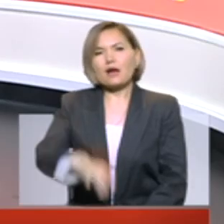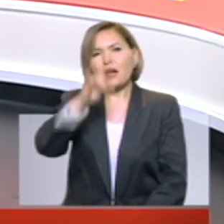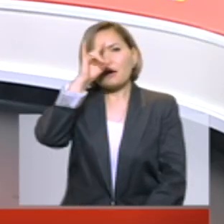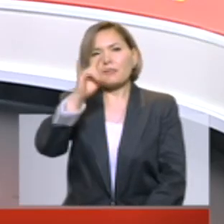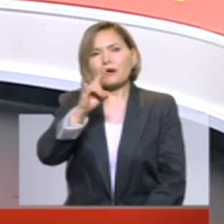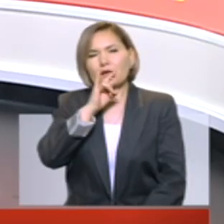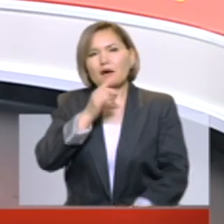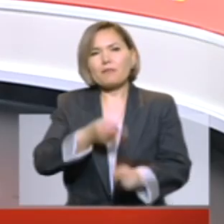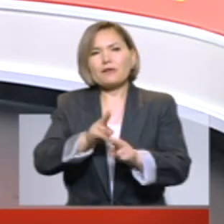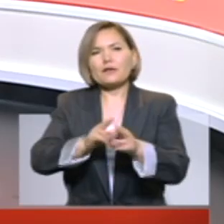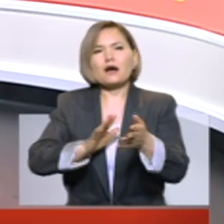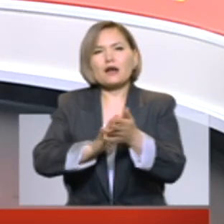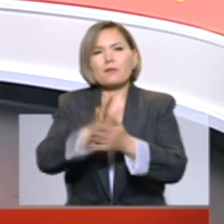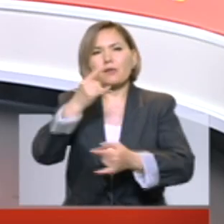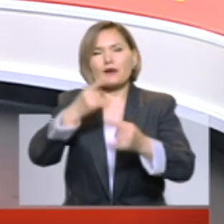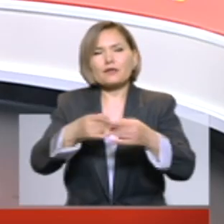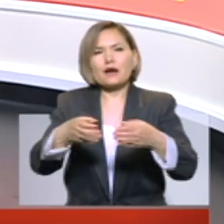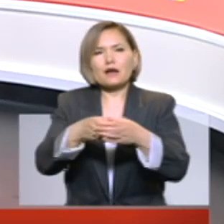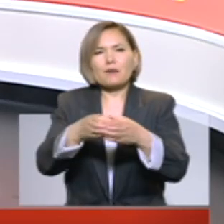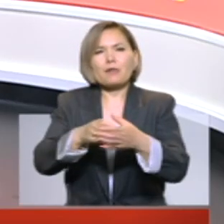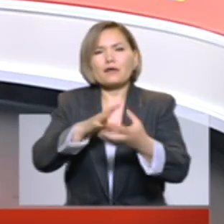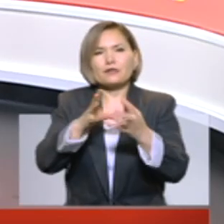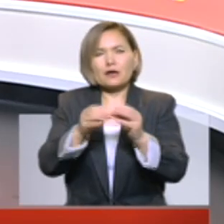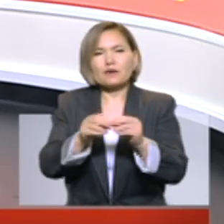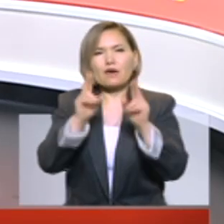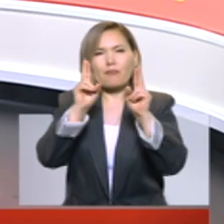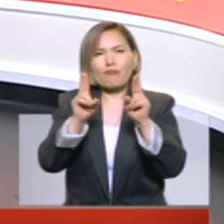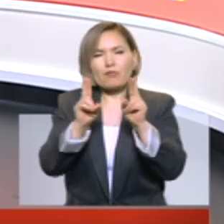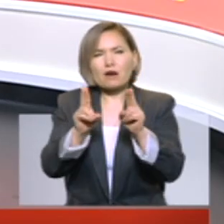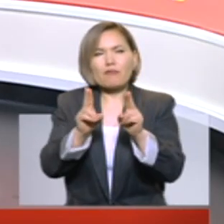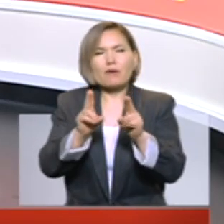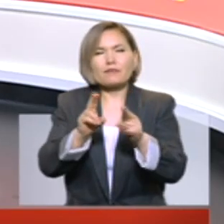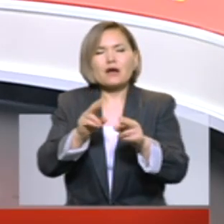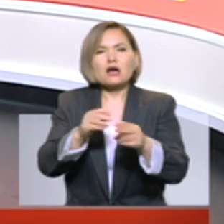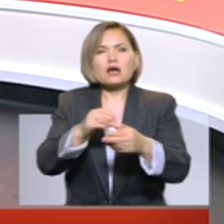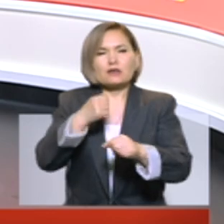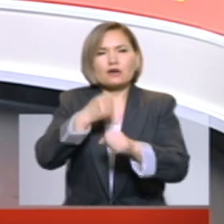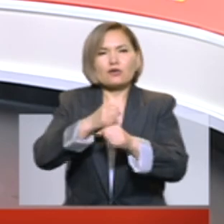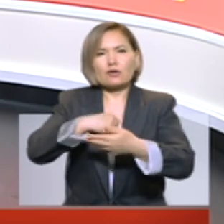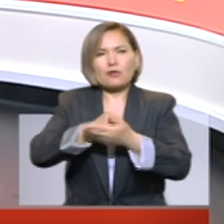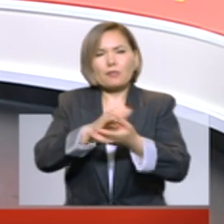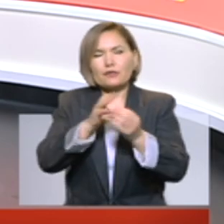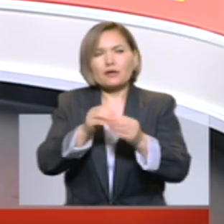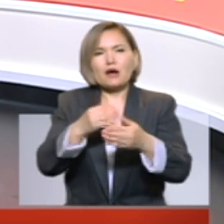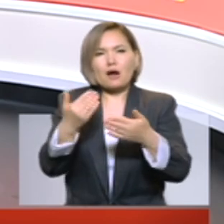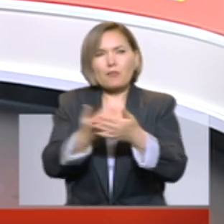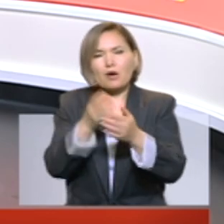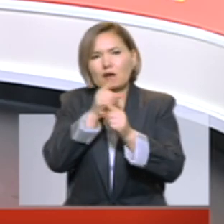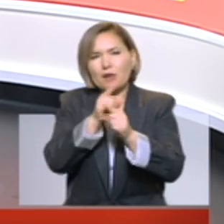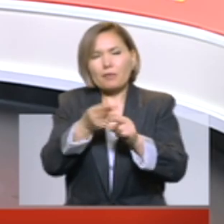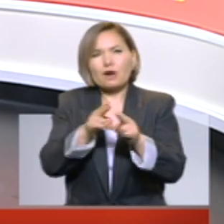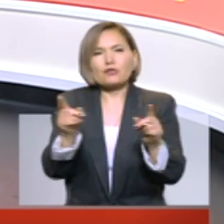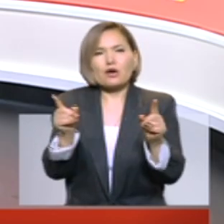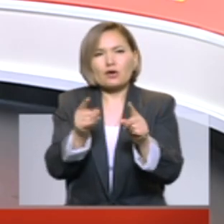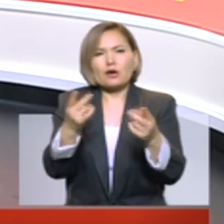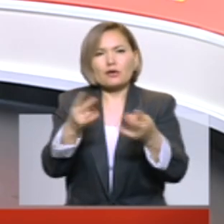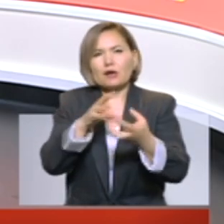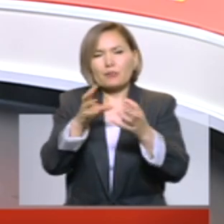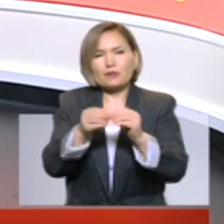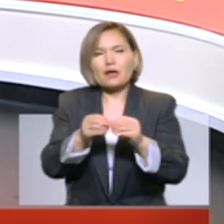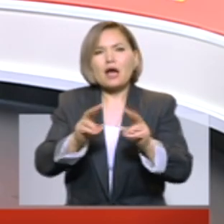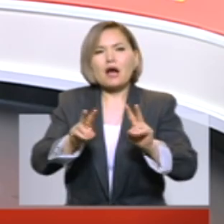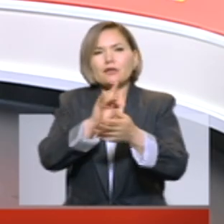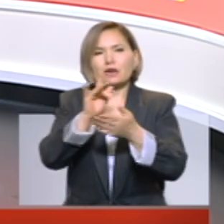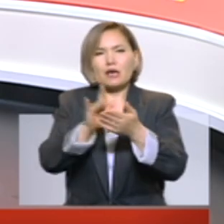Еліміздегі бірде бір бұқаралық ақпарат құралында редакция стандарты жоқ. Мемлекеттік органдардан ақпарат алу уақытын әлі де қысқарту керек. Бұл